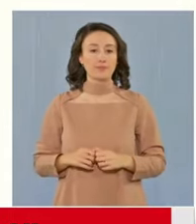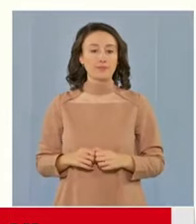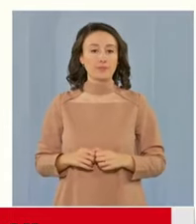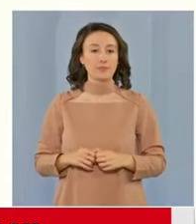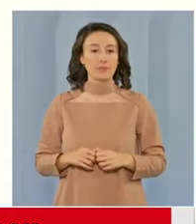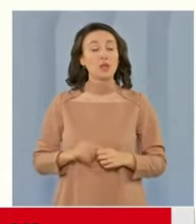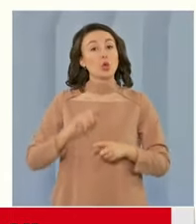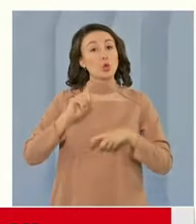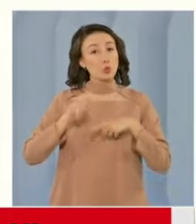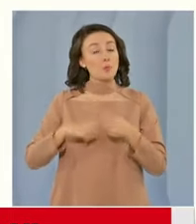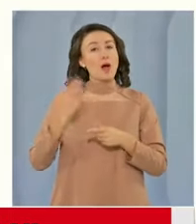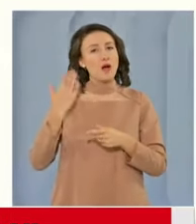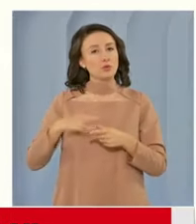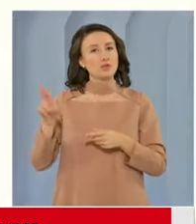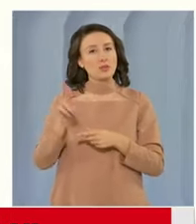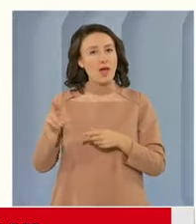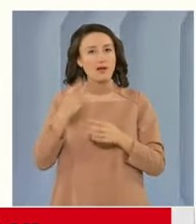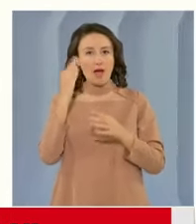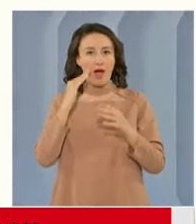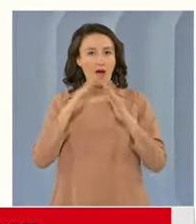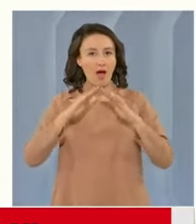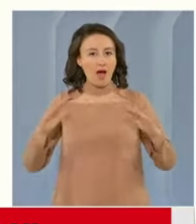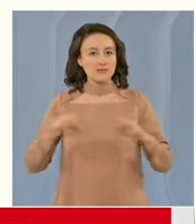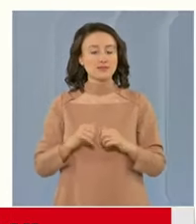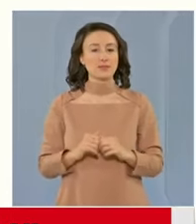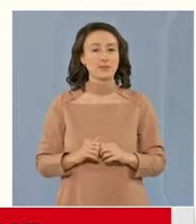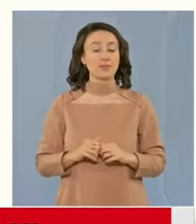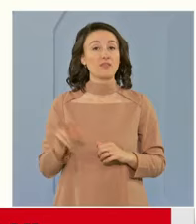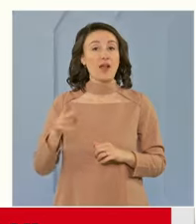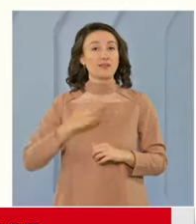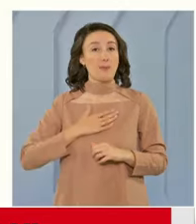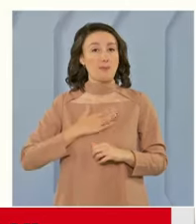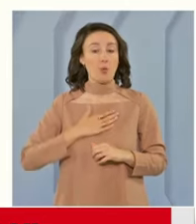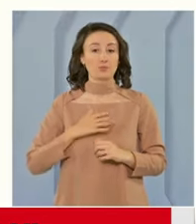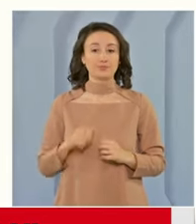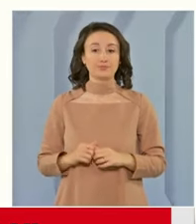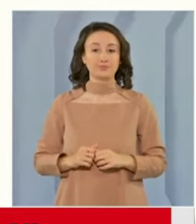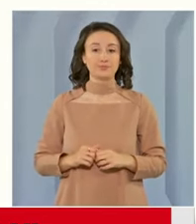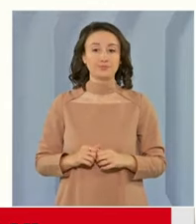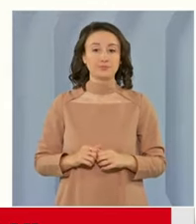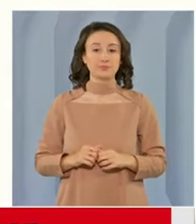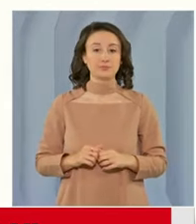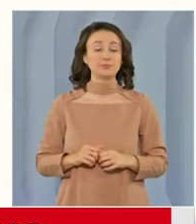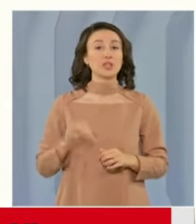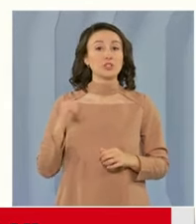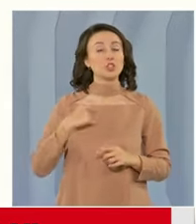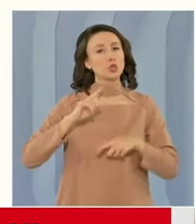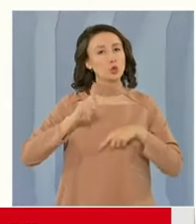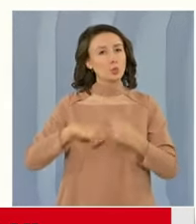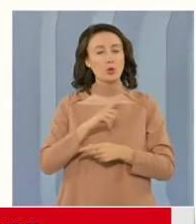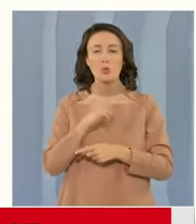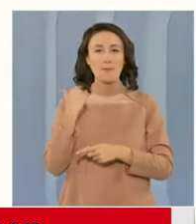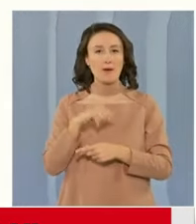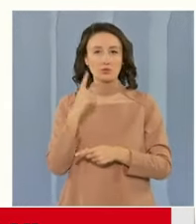Bun. După aia am vrut să-l iau iar acasă. Pe Eugen, fratele meu. Și după aia nu am